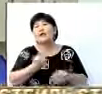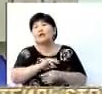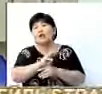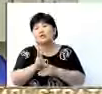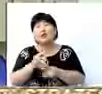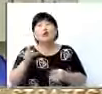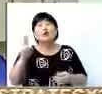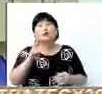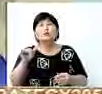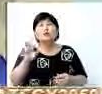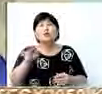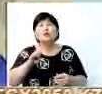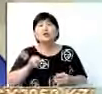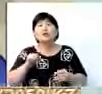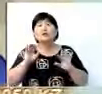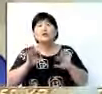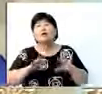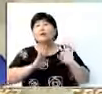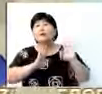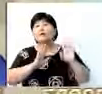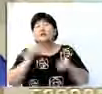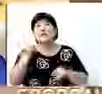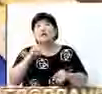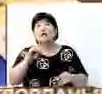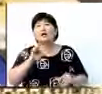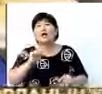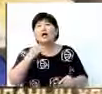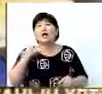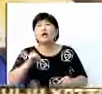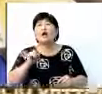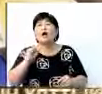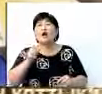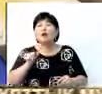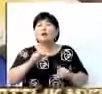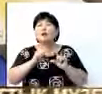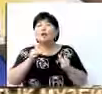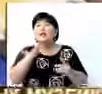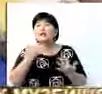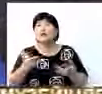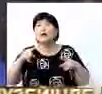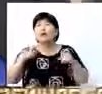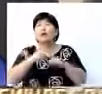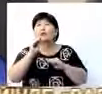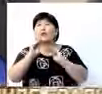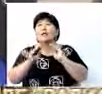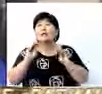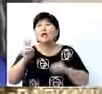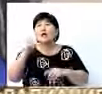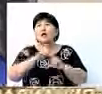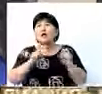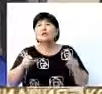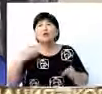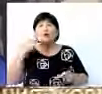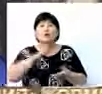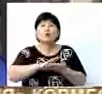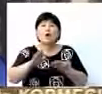Сондай ақ Нұр Отан партиясы төрағасының бірінші орынбасары қаладағы жанарай агрокешеніне аялдады. Заманауи технологиялармен жабдықталған кәсіпорында